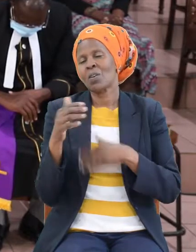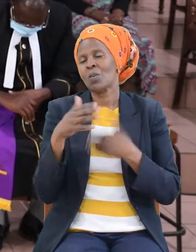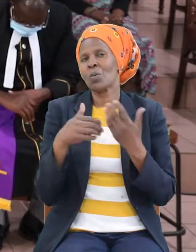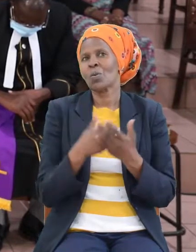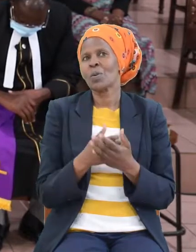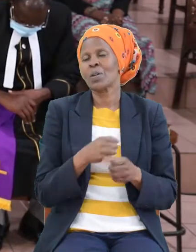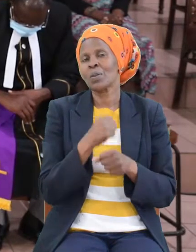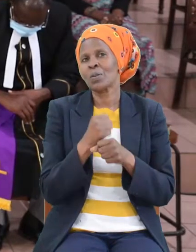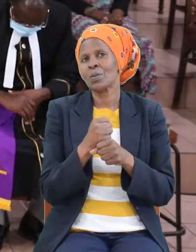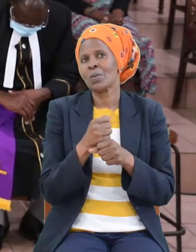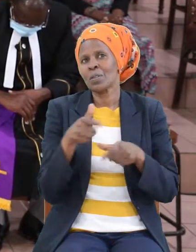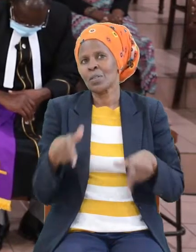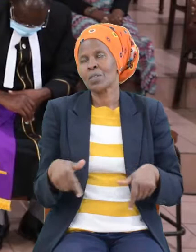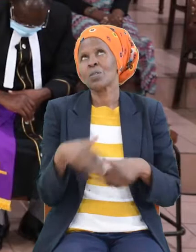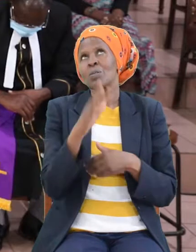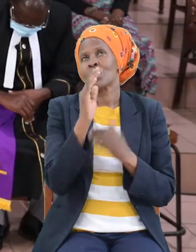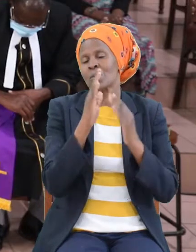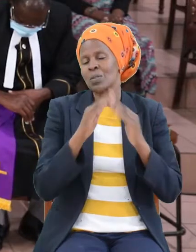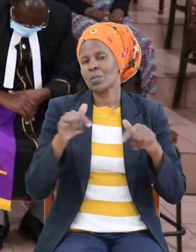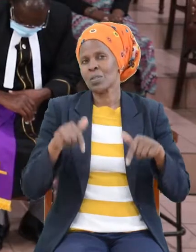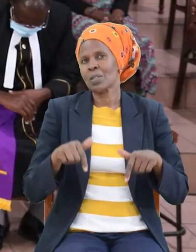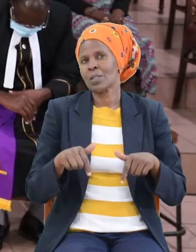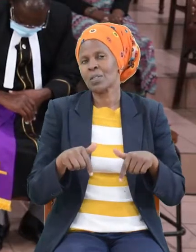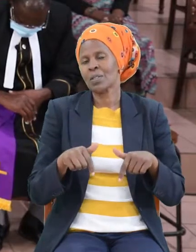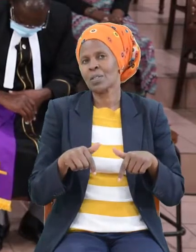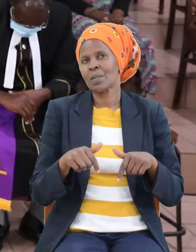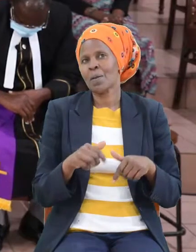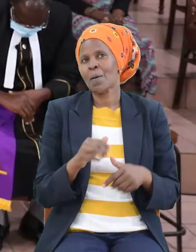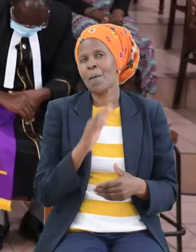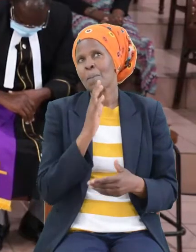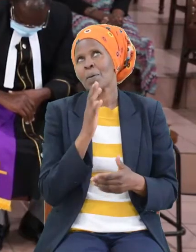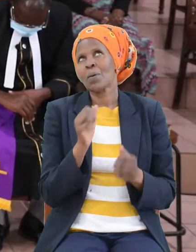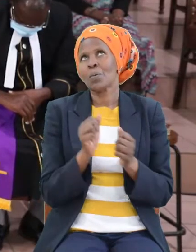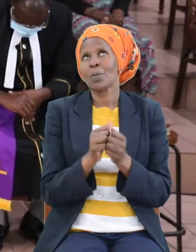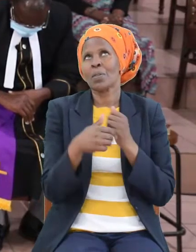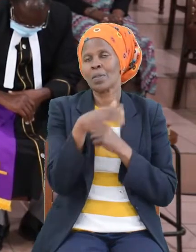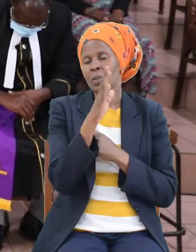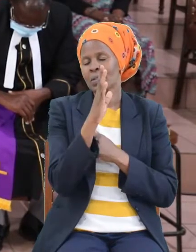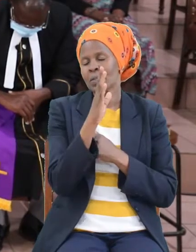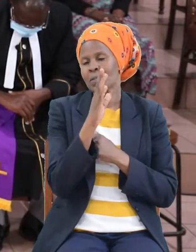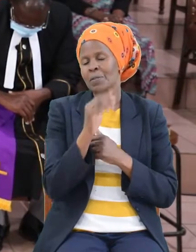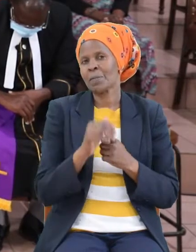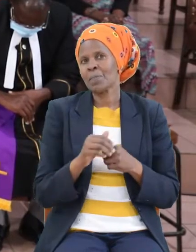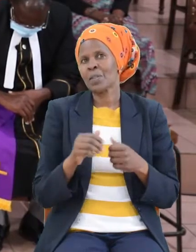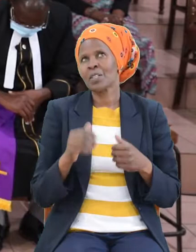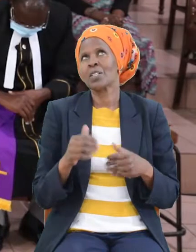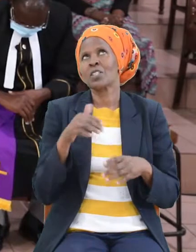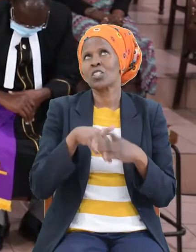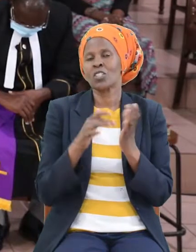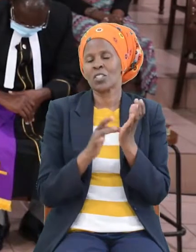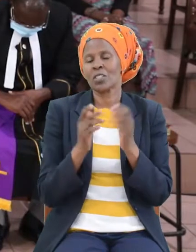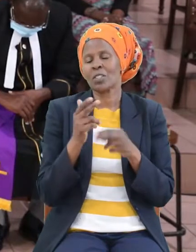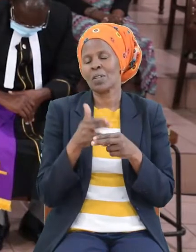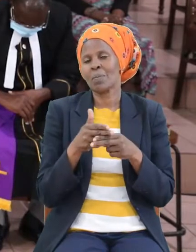Bwana itafanyika kwa hii nyumba lako, siku ya leo Bwana, uweze kuwa pamoja nasi. Na ni katika jina la